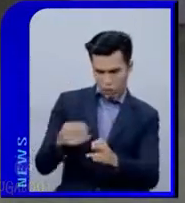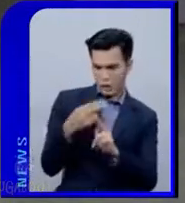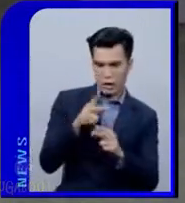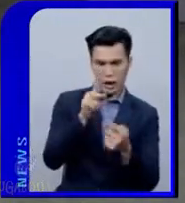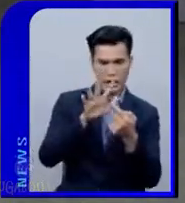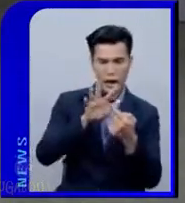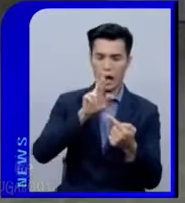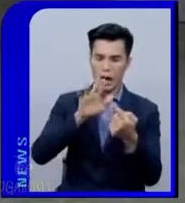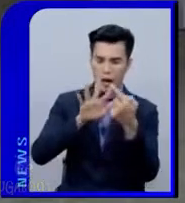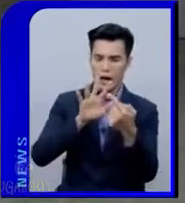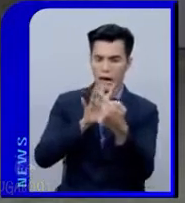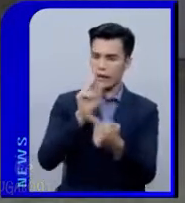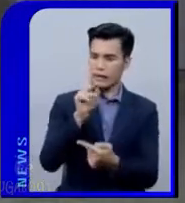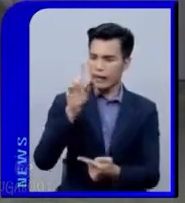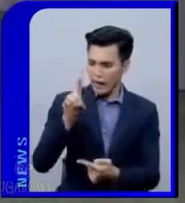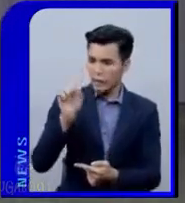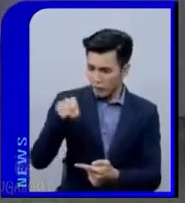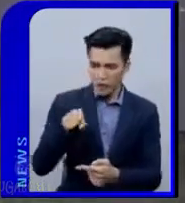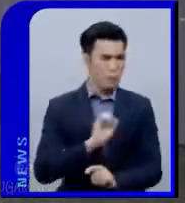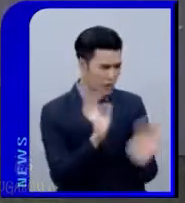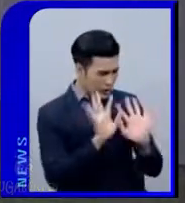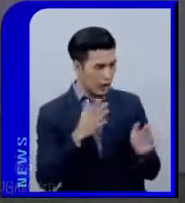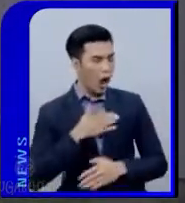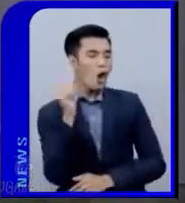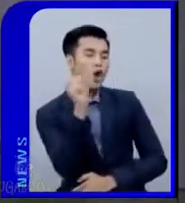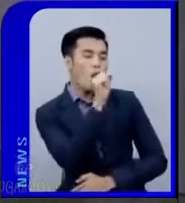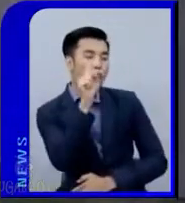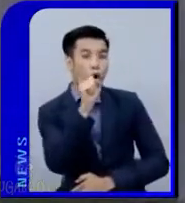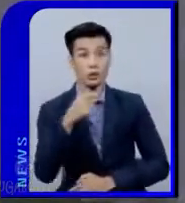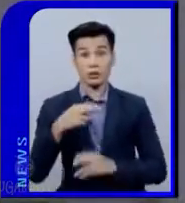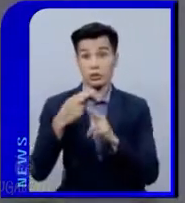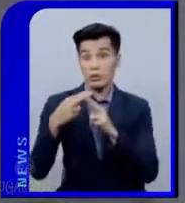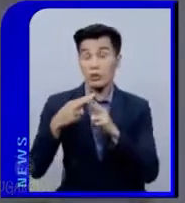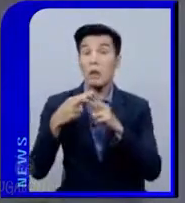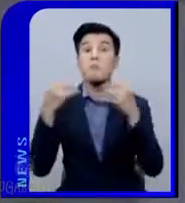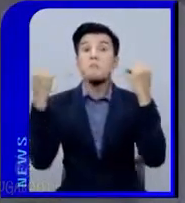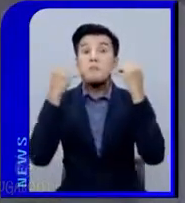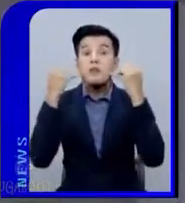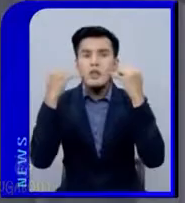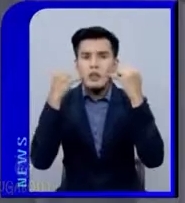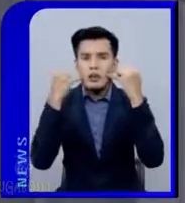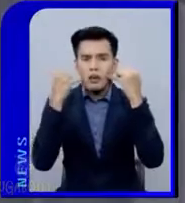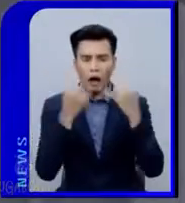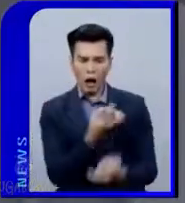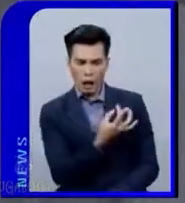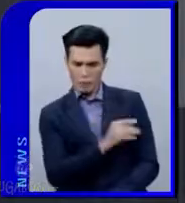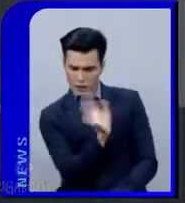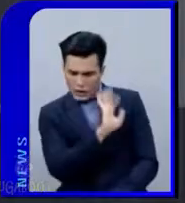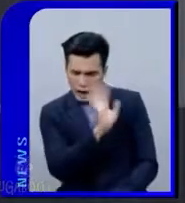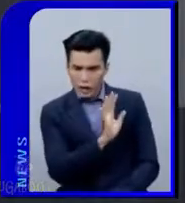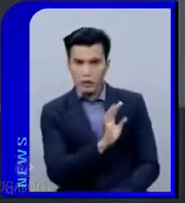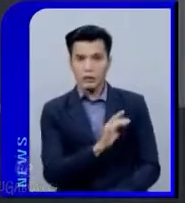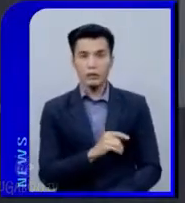ไม่ใช่ไม่ใช่ไงกาละเกดที่ไหนเนี่ยดิฉันนักร้องเสียงดีบีกามาลาดนะคะอุ้ยอะไรกาละเกดที่ไหนกันเนี่ย